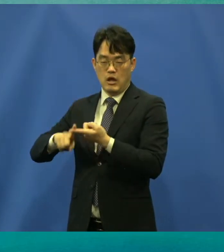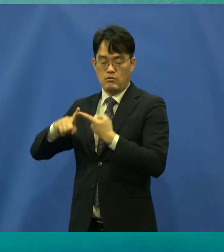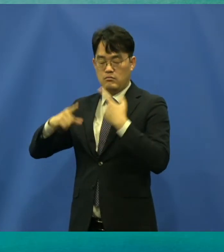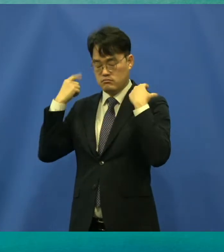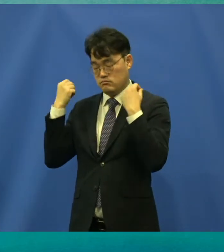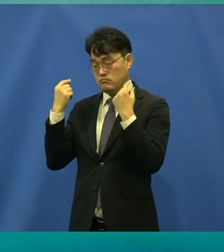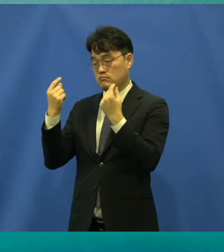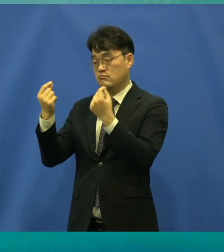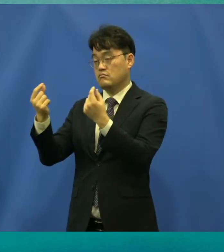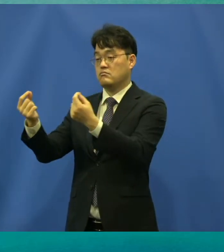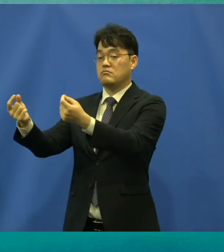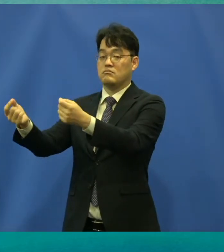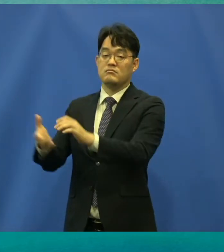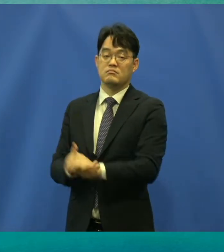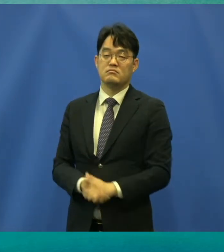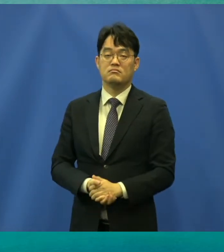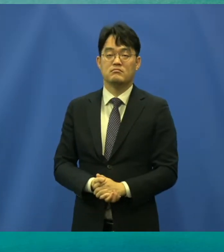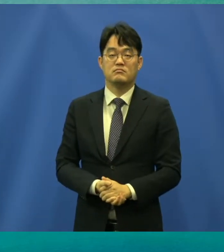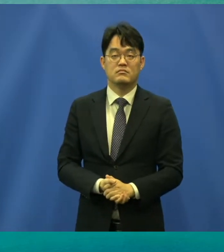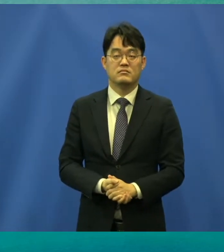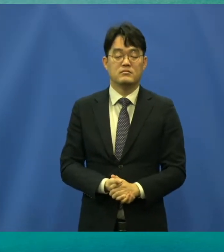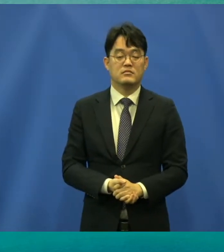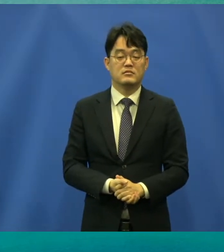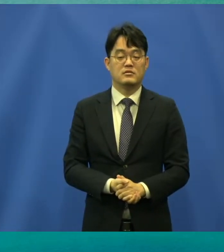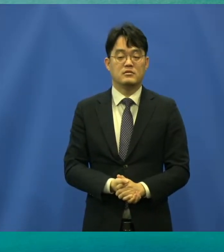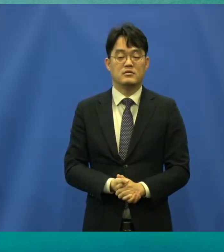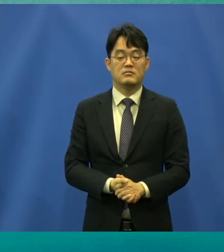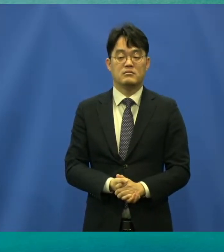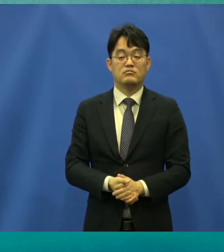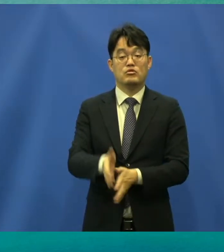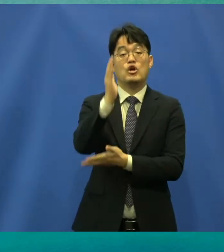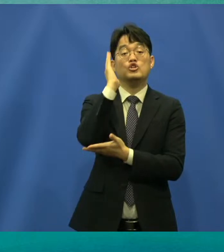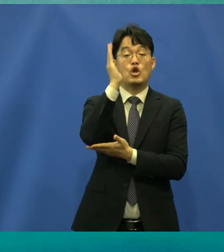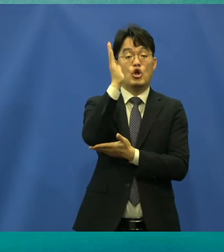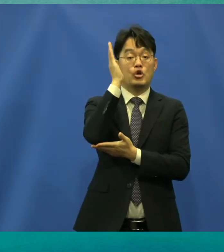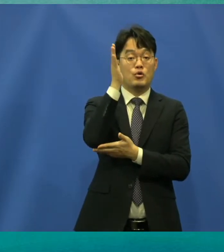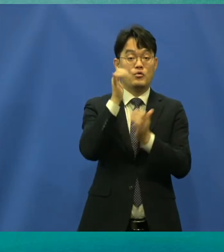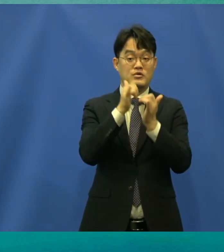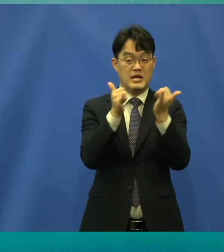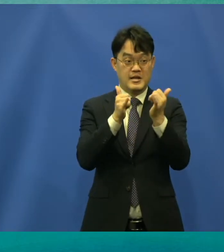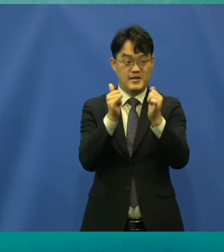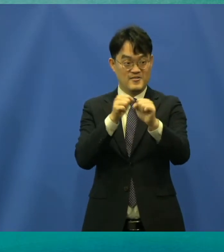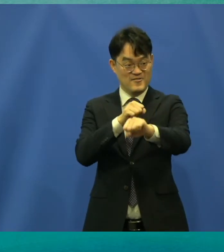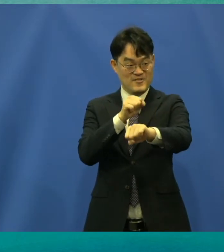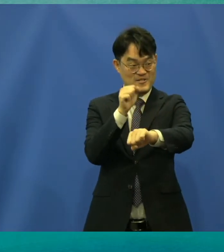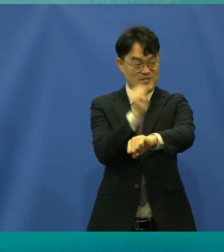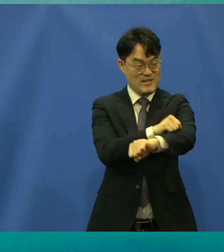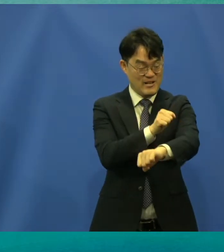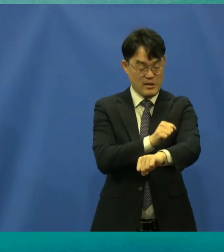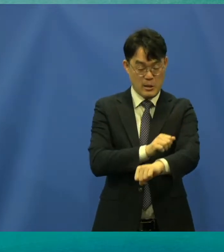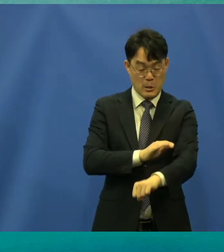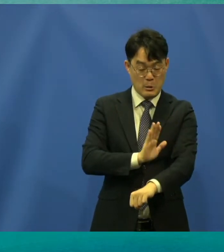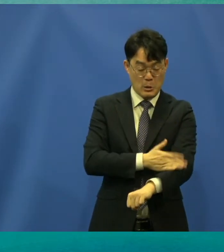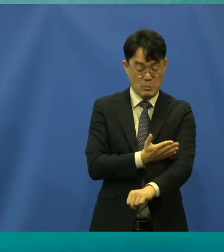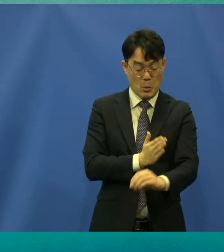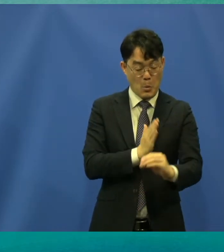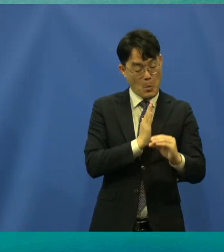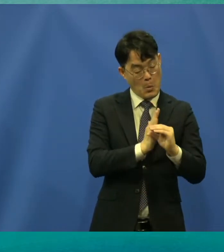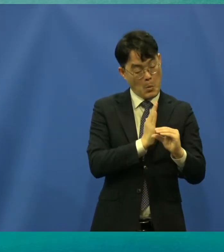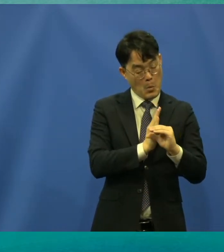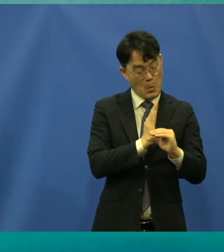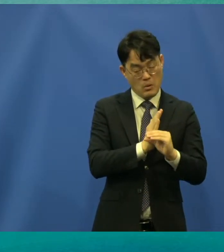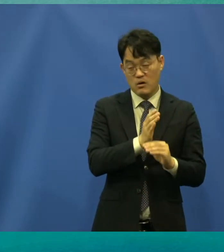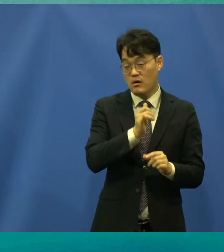설교자의 실력은 차이가 날 수 있습니다. 그런데 하나님의 말씀의 차이는 없습니다. 하나님의 말씀의